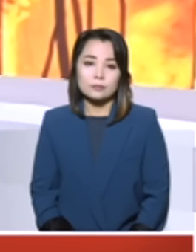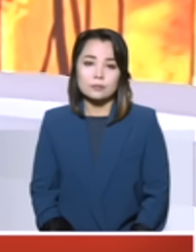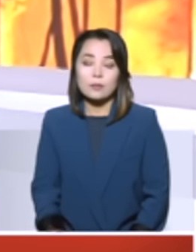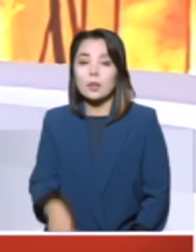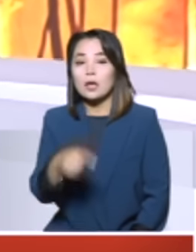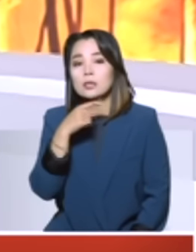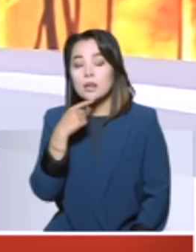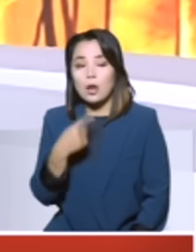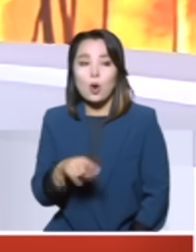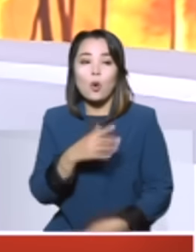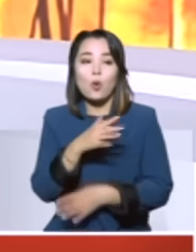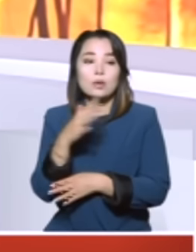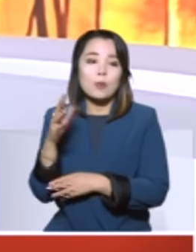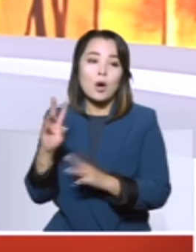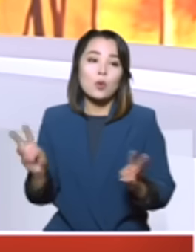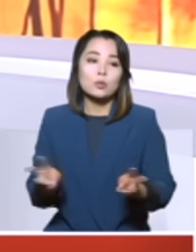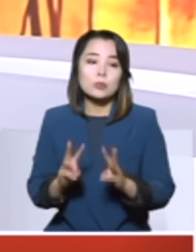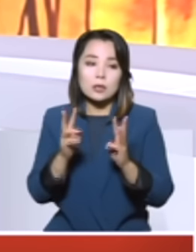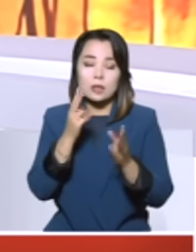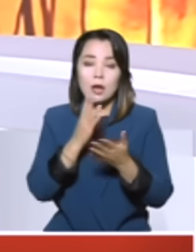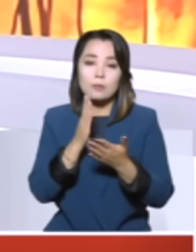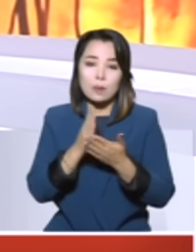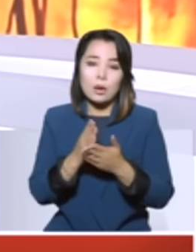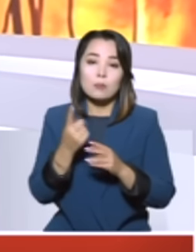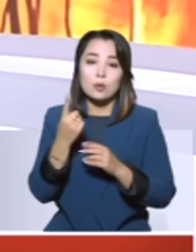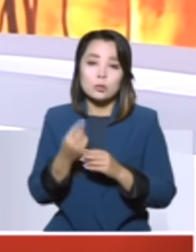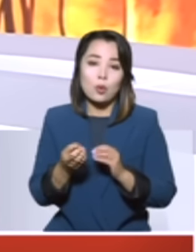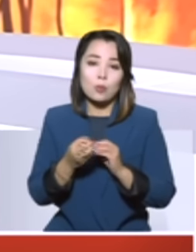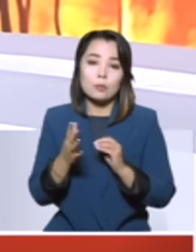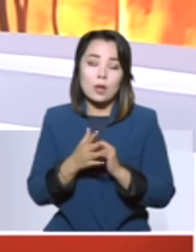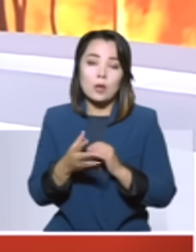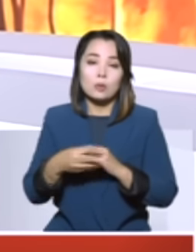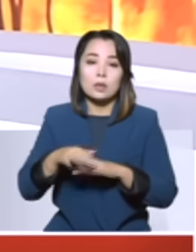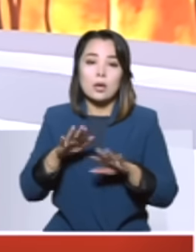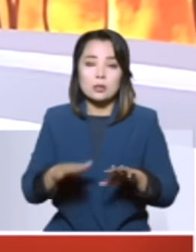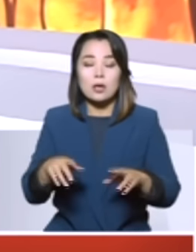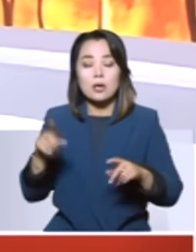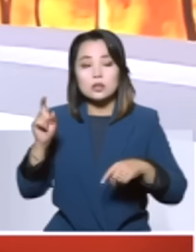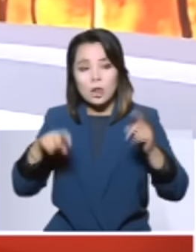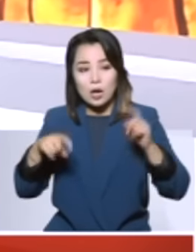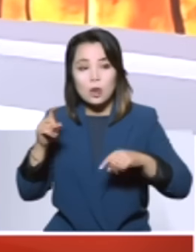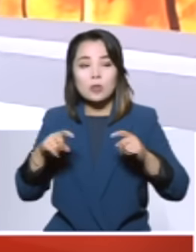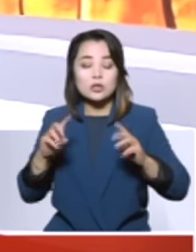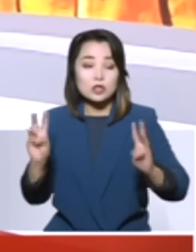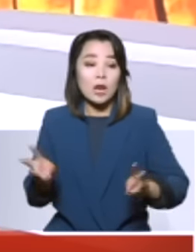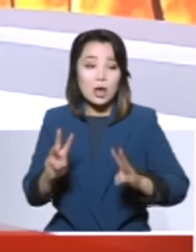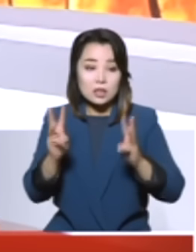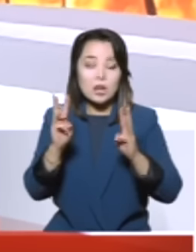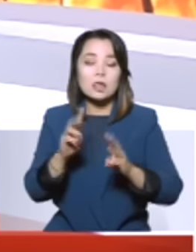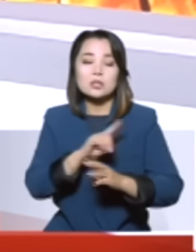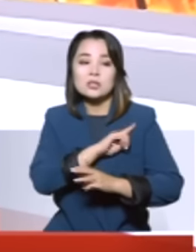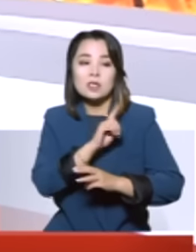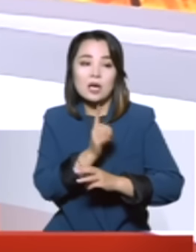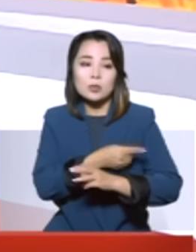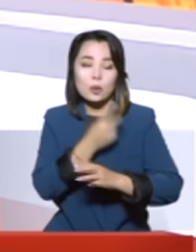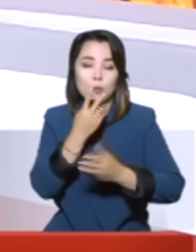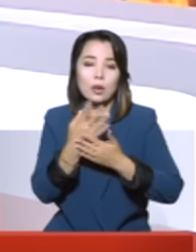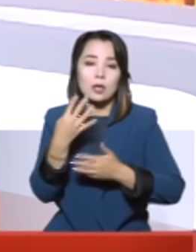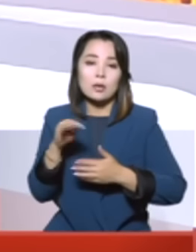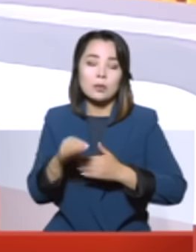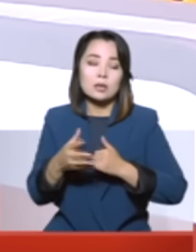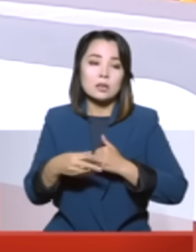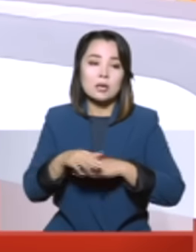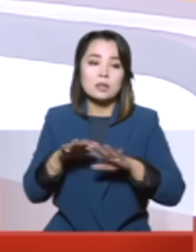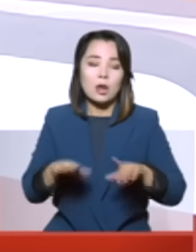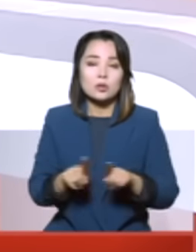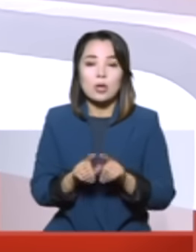Ал Ресейде орман өрті дес бермей тұр. Бір күнде 15 өңірде тілсіз жау 40 мың гектар орманды шарпаған. Әсіресе